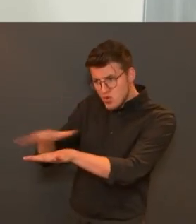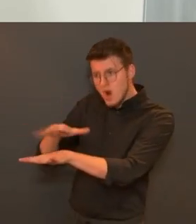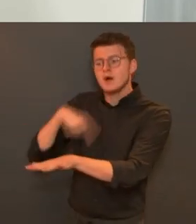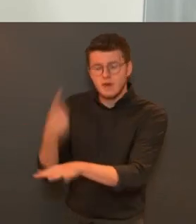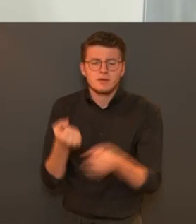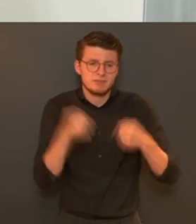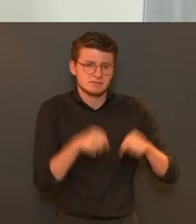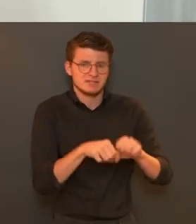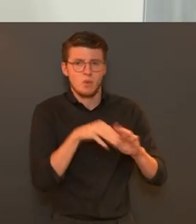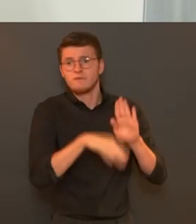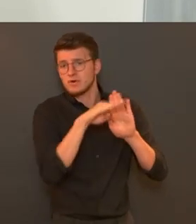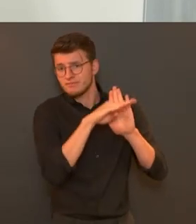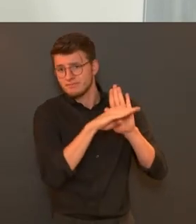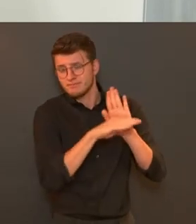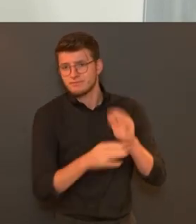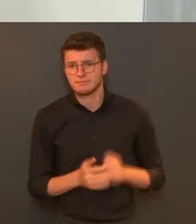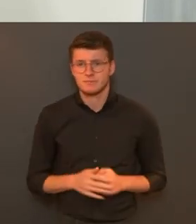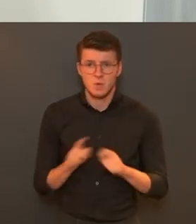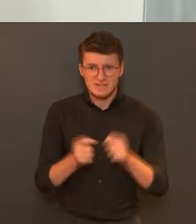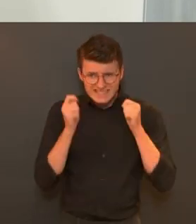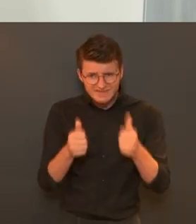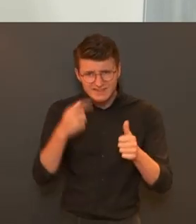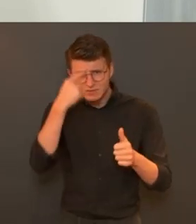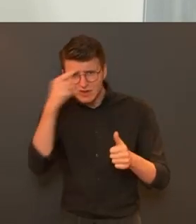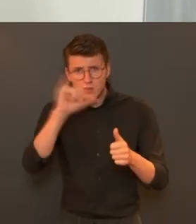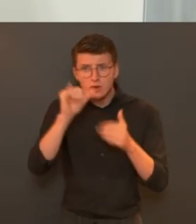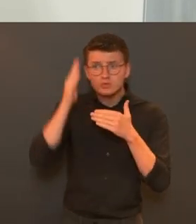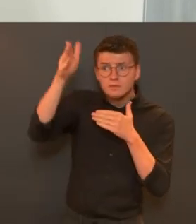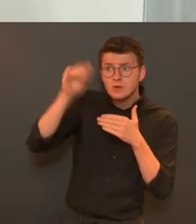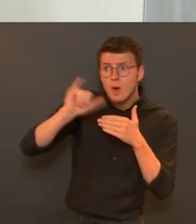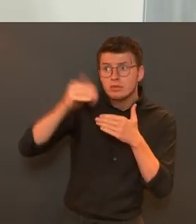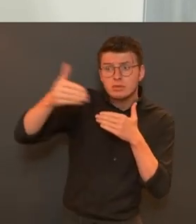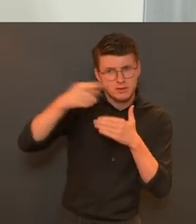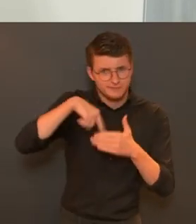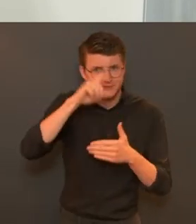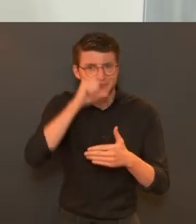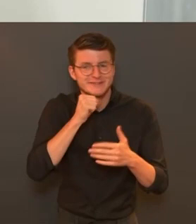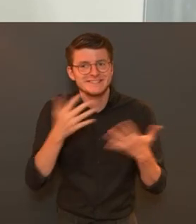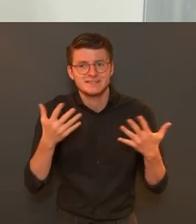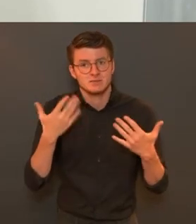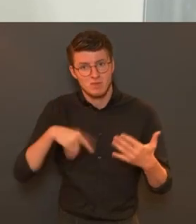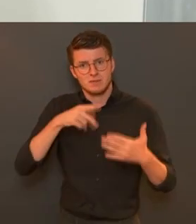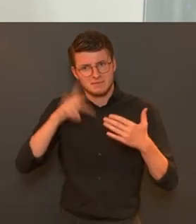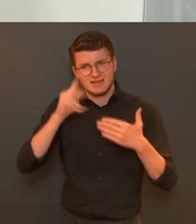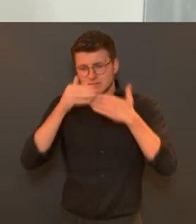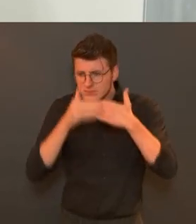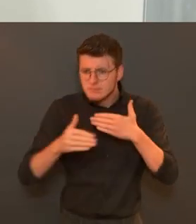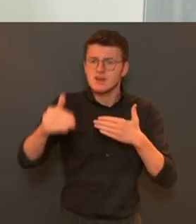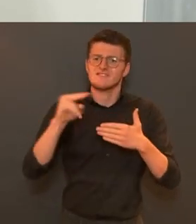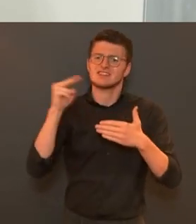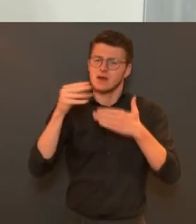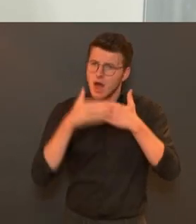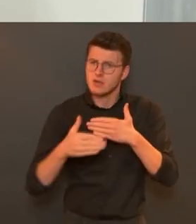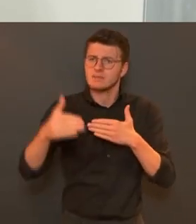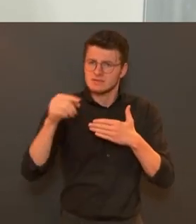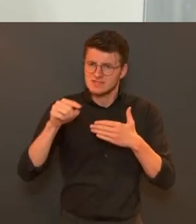de ce virus. Nous n'avons pas non plus de réponse à toutes les questions qui se posent. Une vision à long terme, c'est quelque